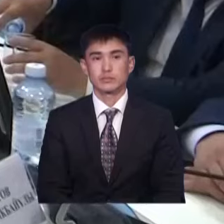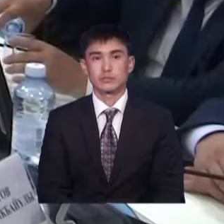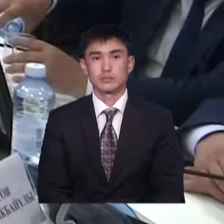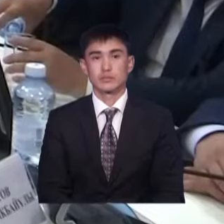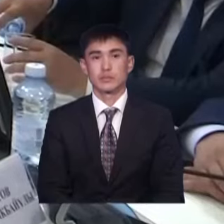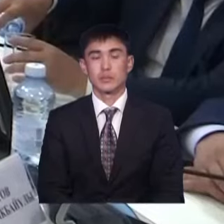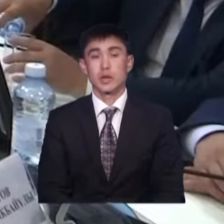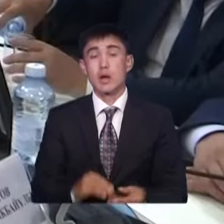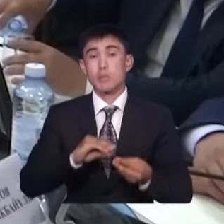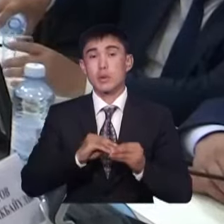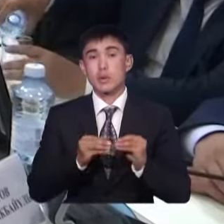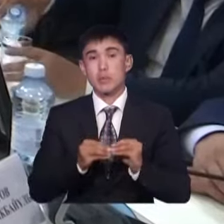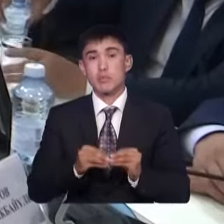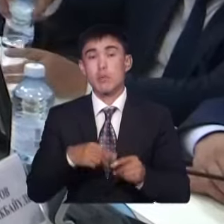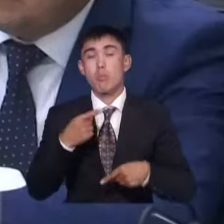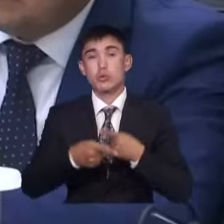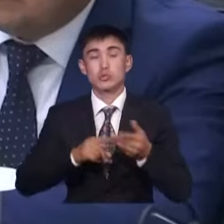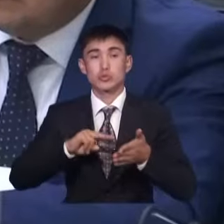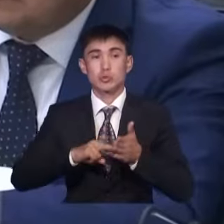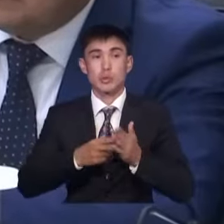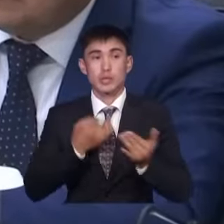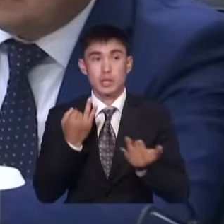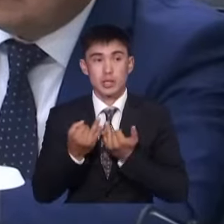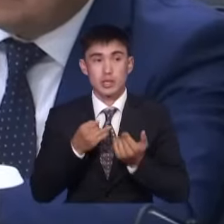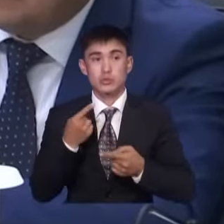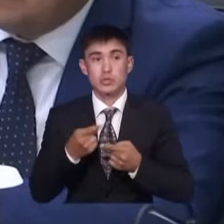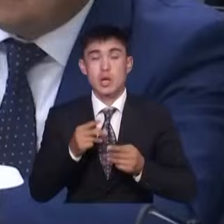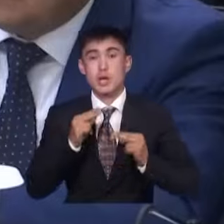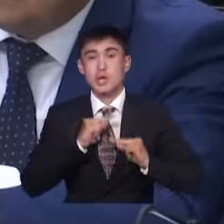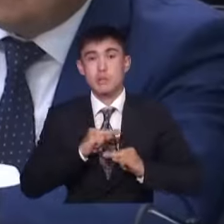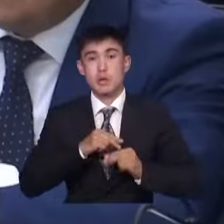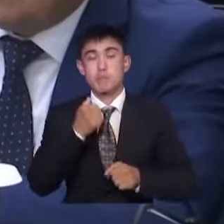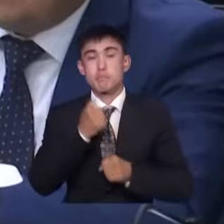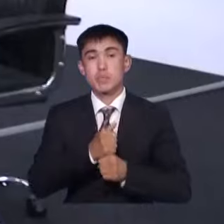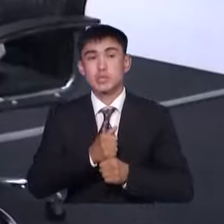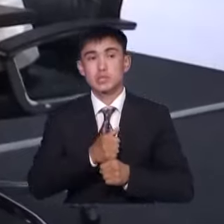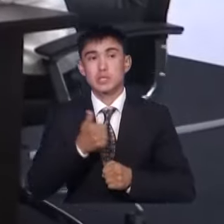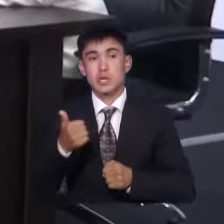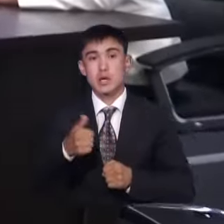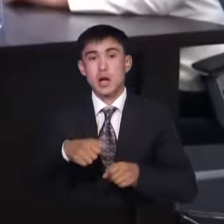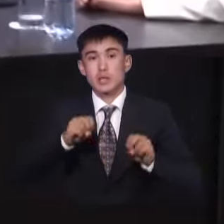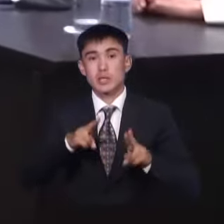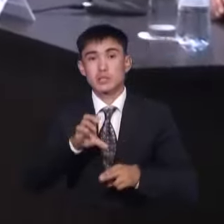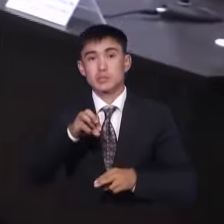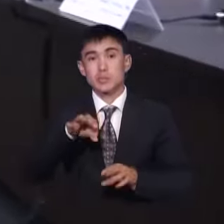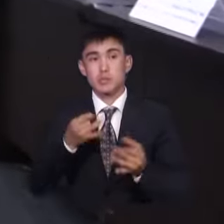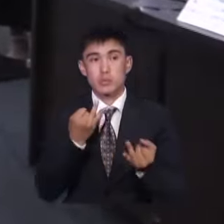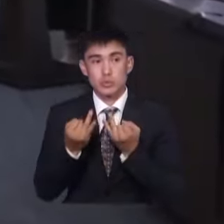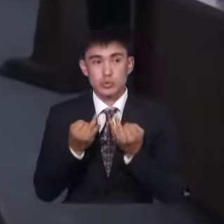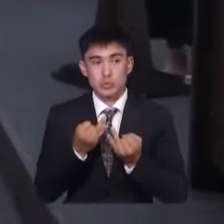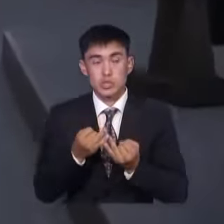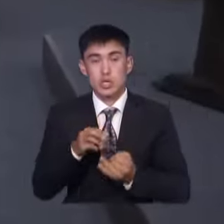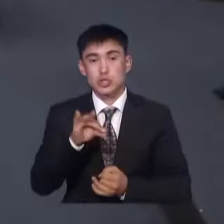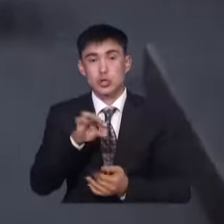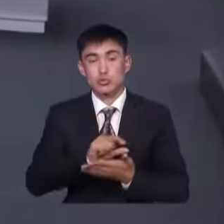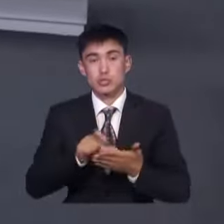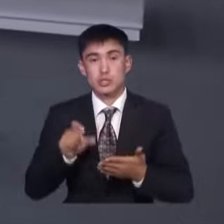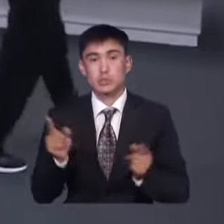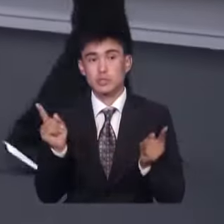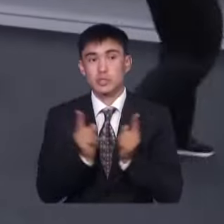50% бірқатар проблема мен болашақ жоспарларды талқылаған соң еңбекменнің басшысы арнайы бақ өкілдерімен брифинг өткізді. Жақыпова